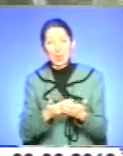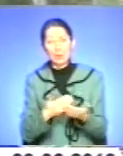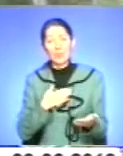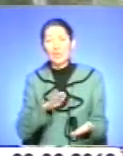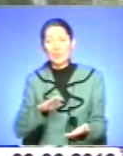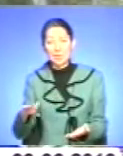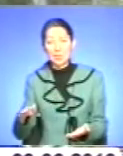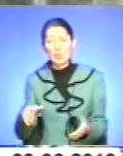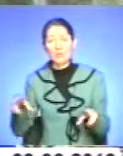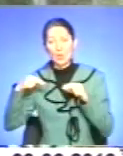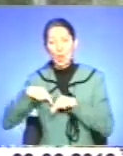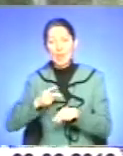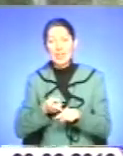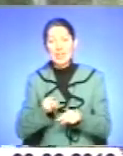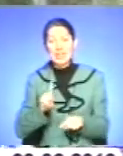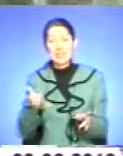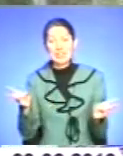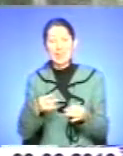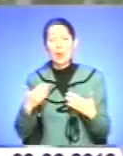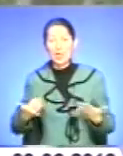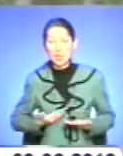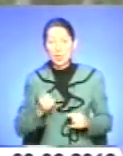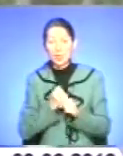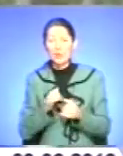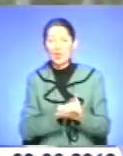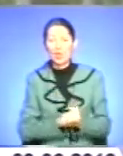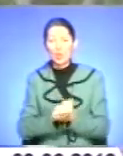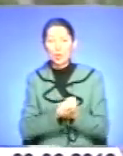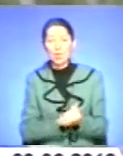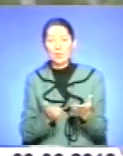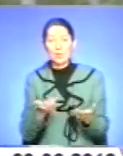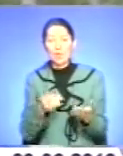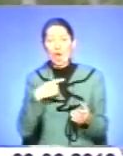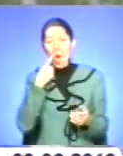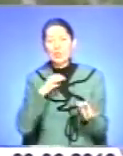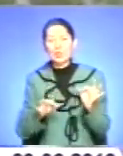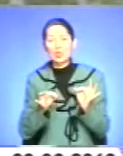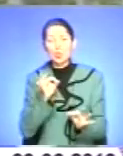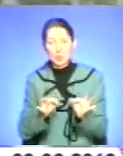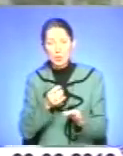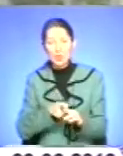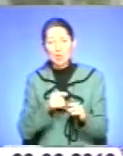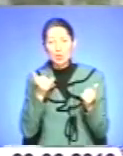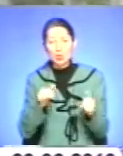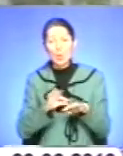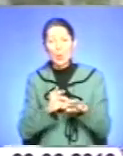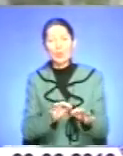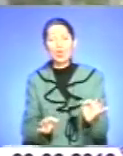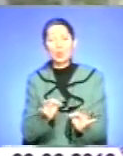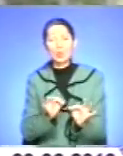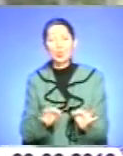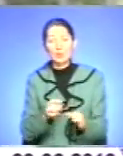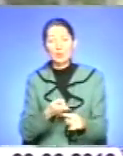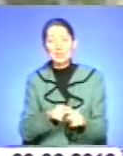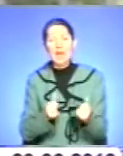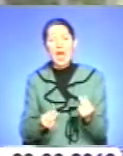треба жити, як треба працювати, як треба дружити. Ми вже навіть говорили із суддями, які на сьогоднішній день проводять суддійство цих ігор,